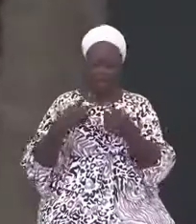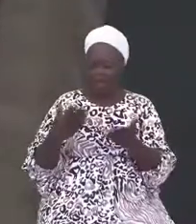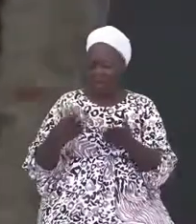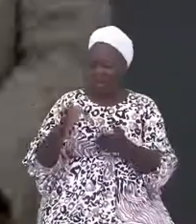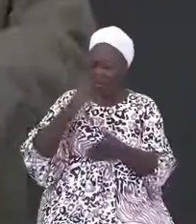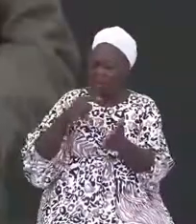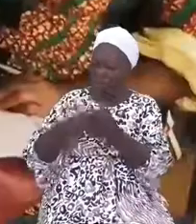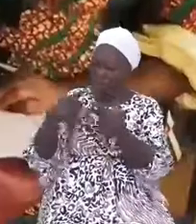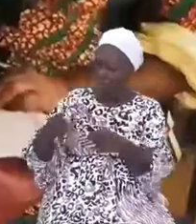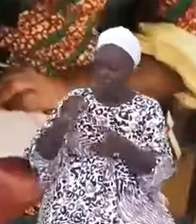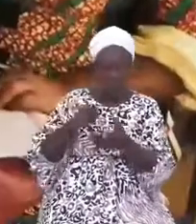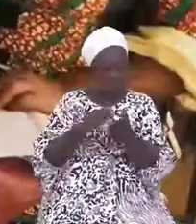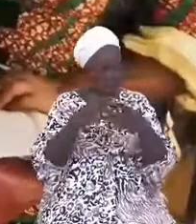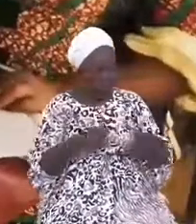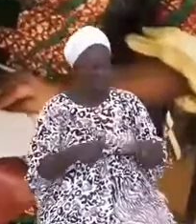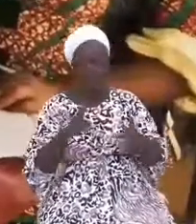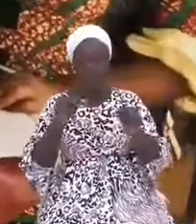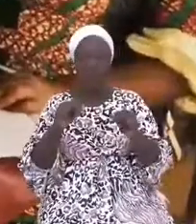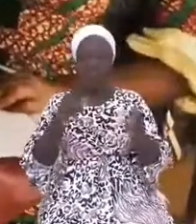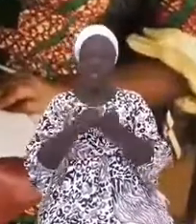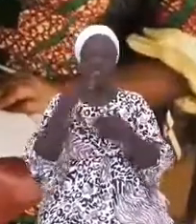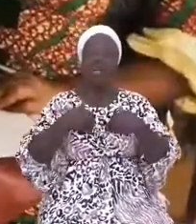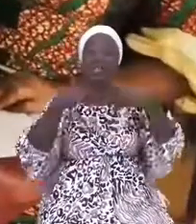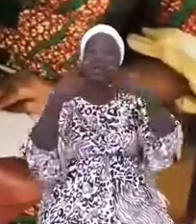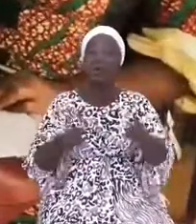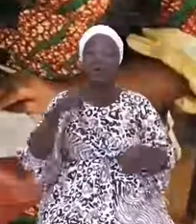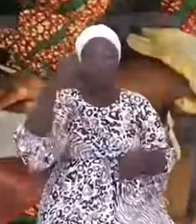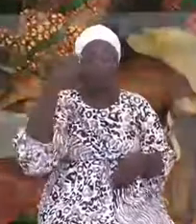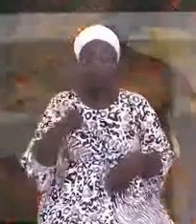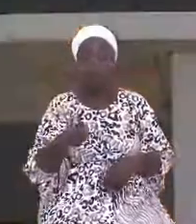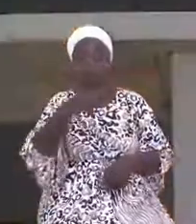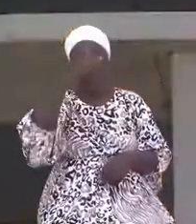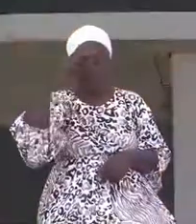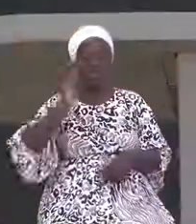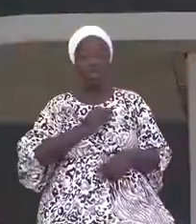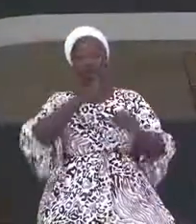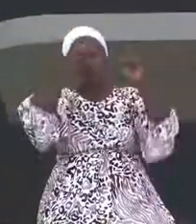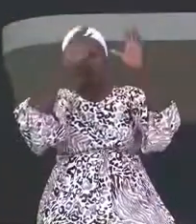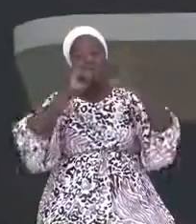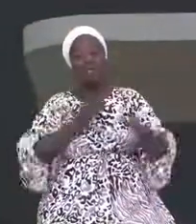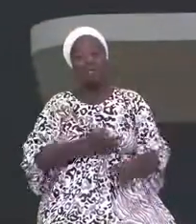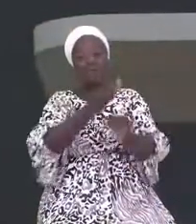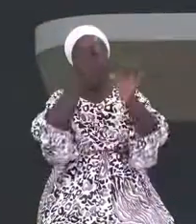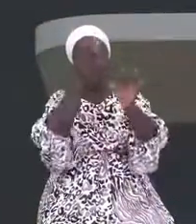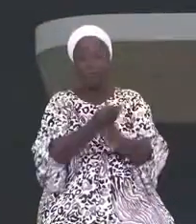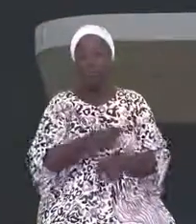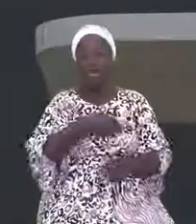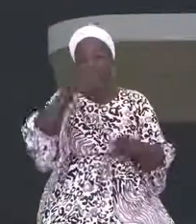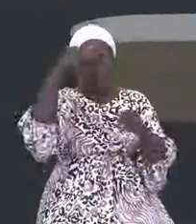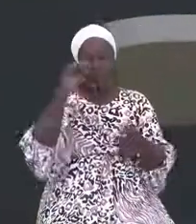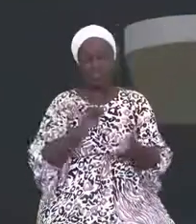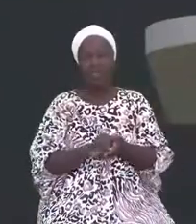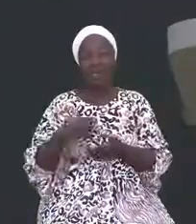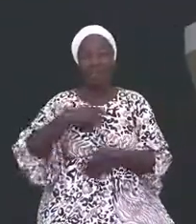arrivé. Parce que notre Père est fidèle. Et pour cela, nous